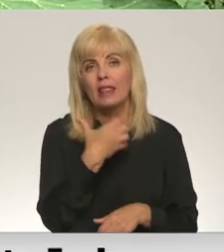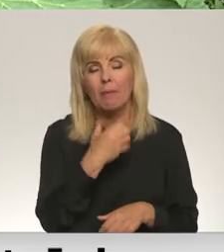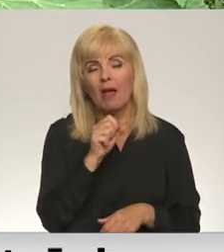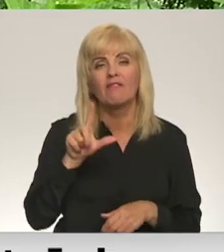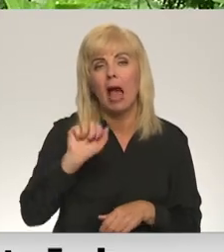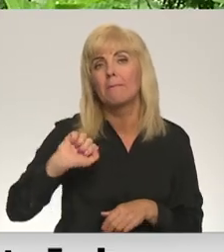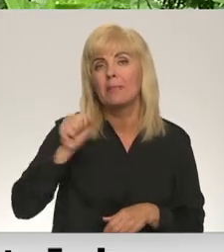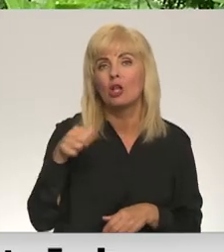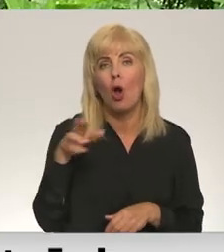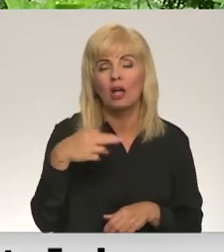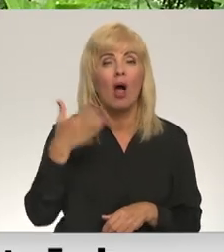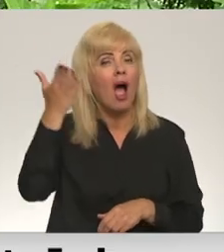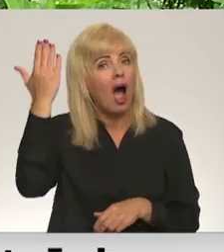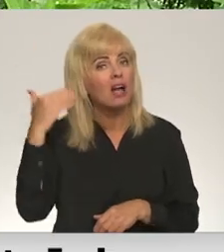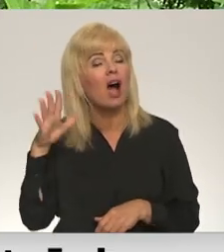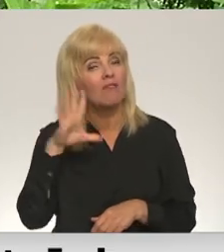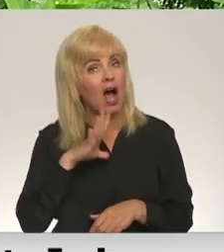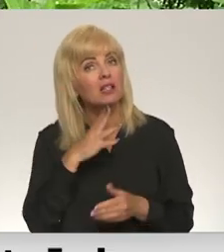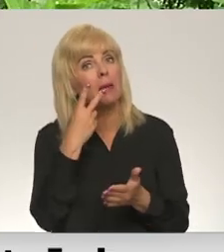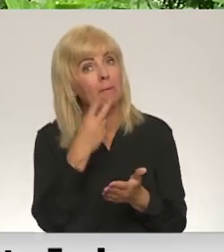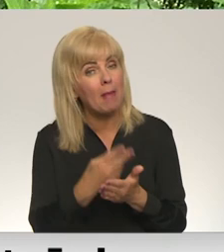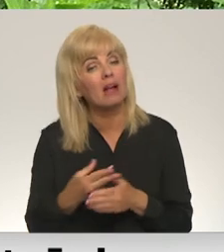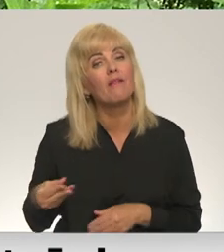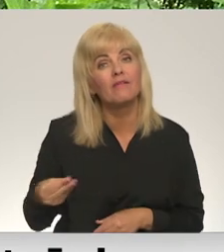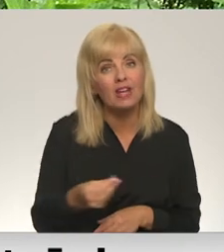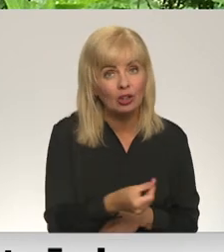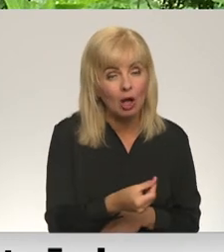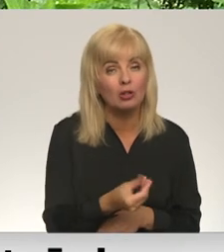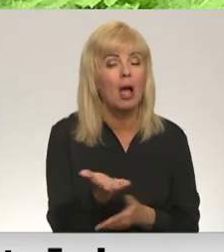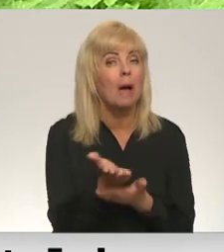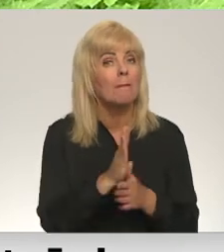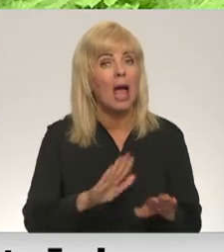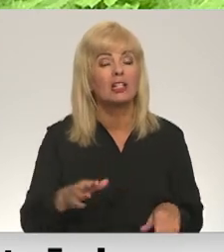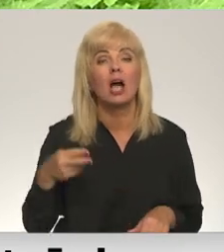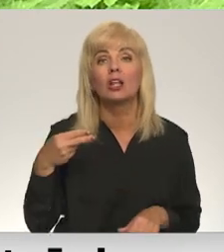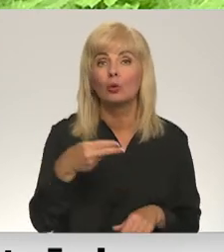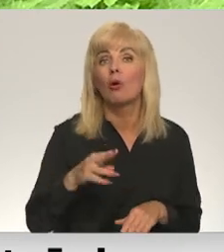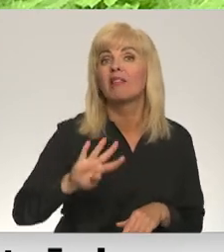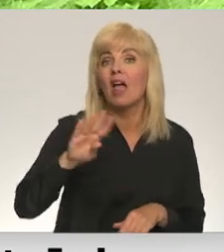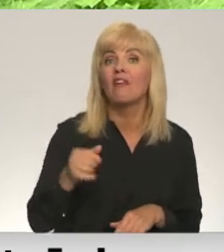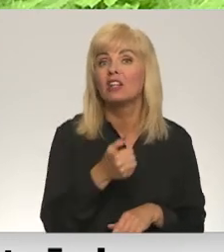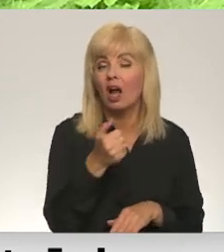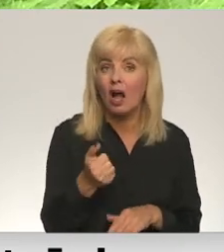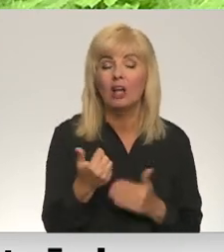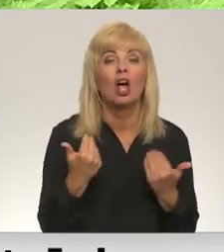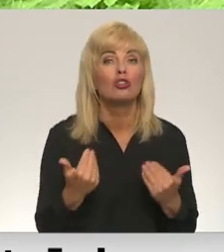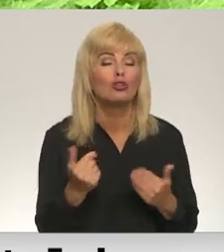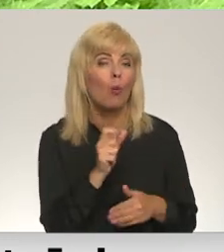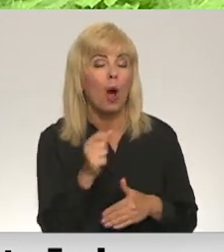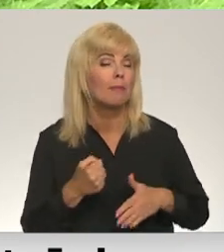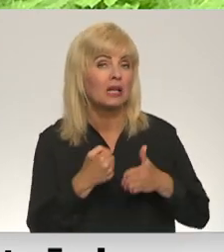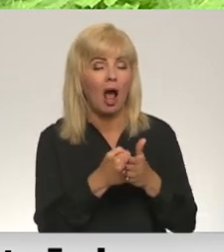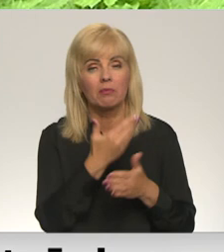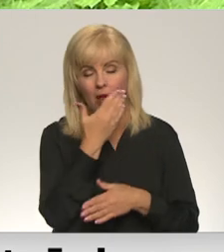eiro. Savulaik valsts tam bija paredzējusi finansējumu, bet tas beidzās 2009. Gadā. Arī šobrīd atbalsts